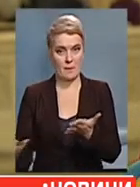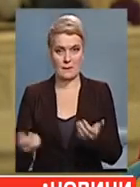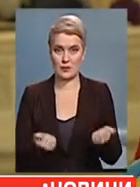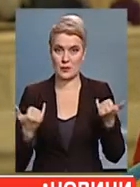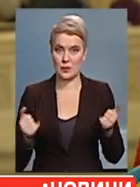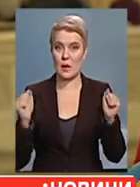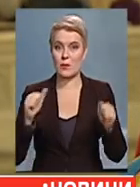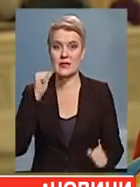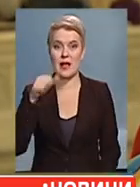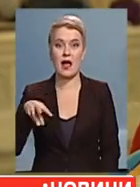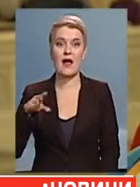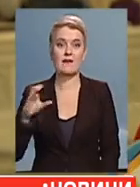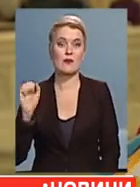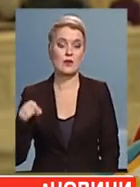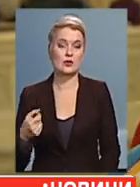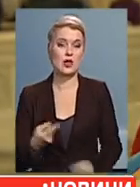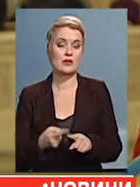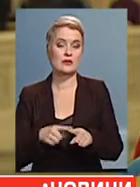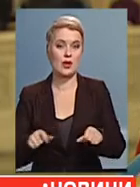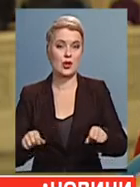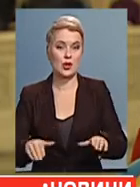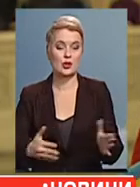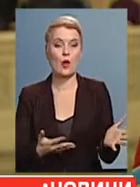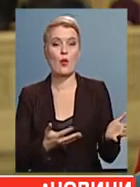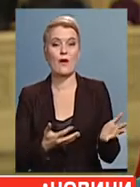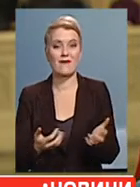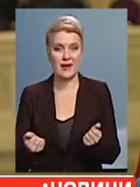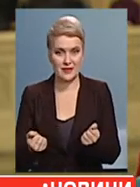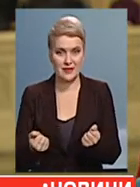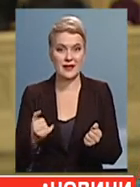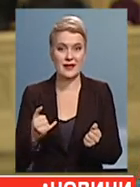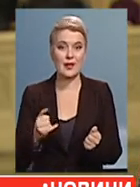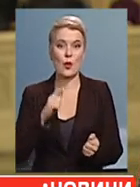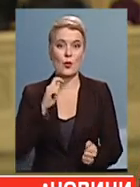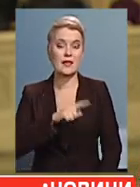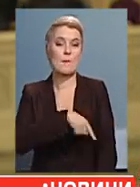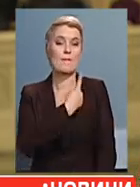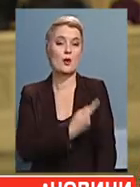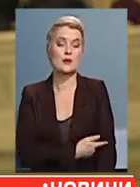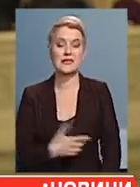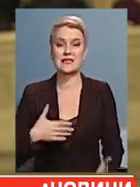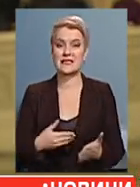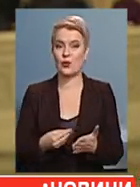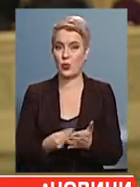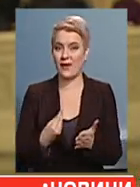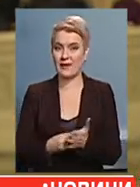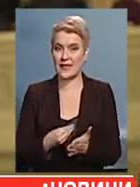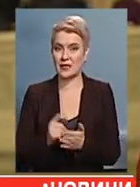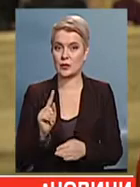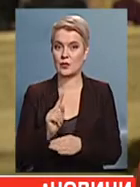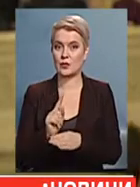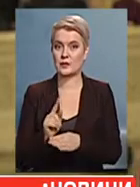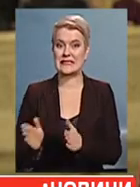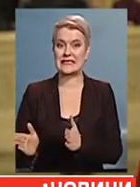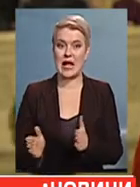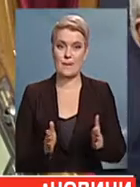можливо, завтра МВФ зможе це рішення ухвалити. Відповідно, Україна посилить свою фінансову стабільність перед Новим роком, яка зараз суттєво,